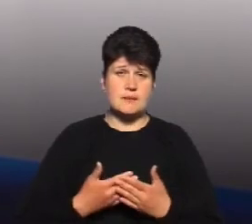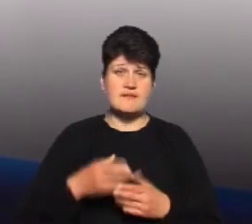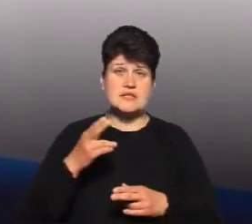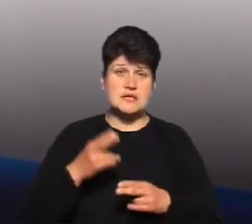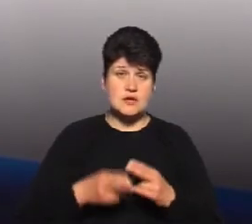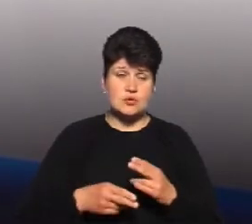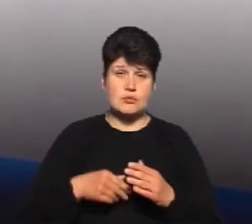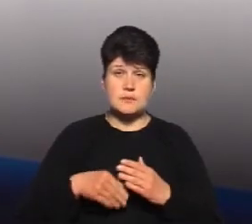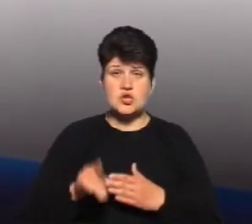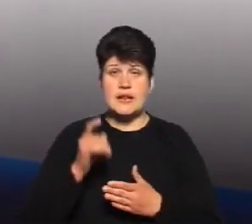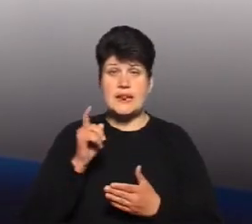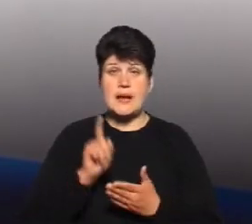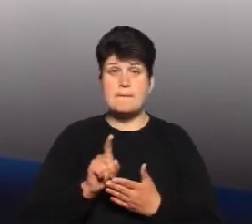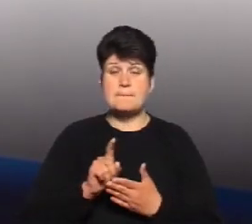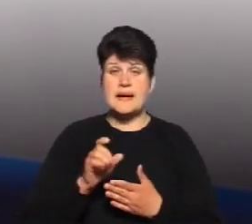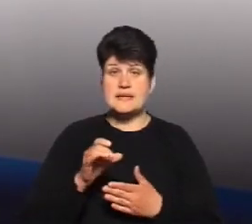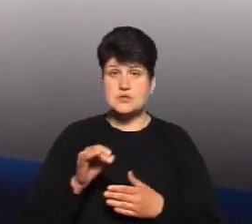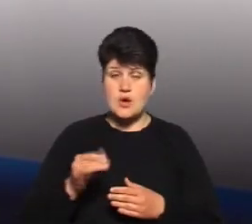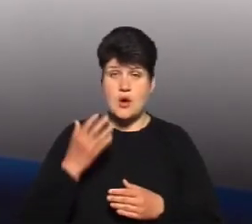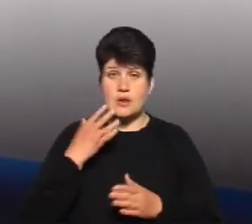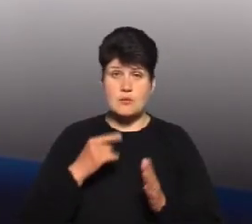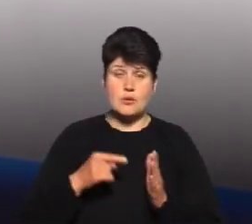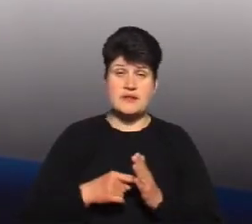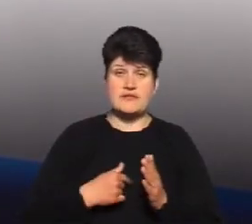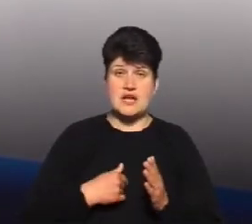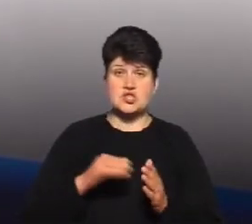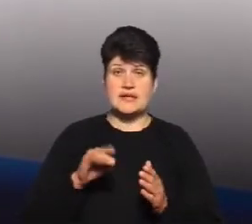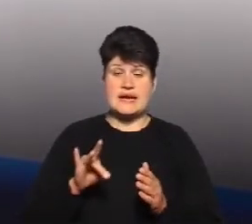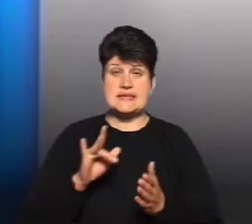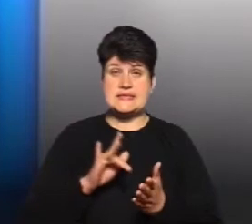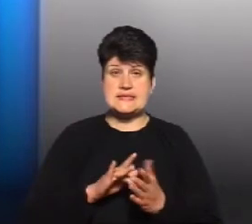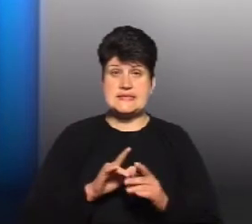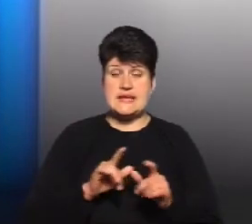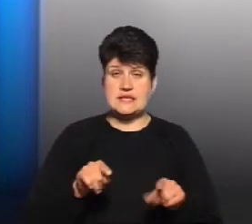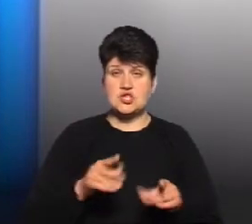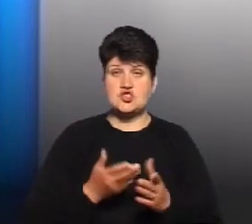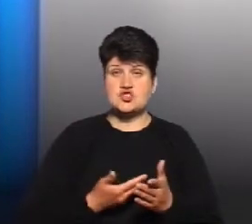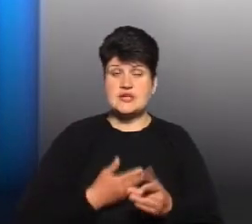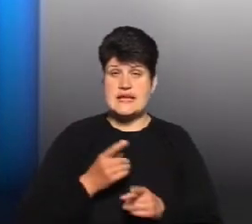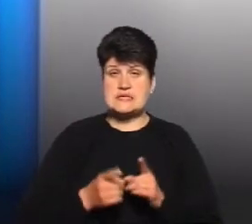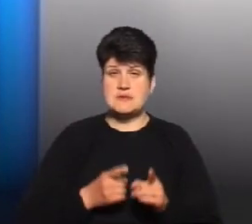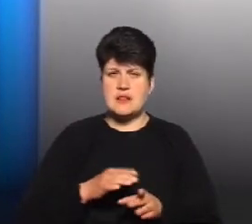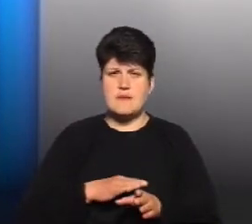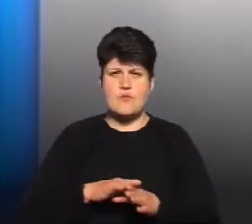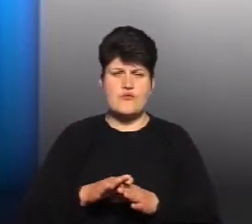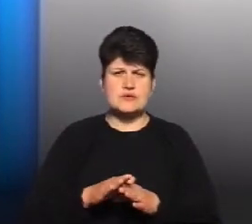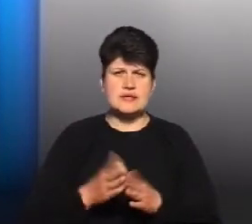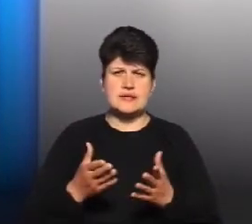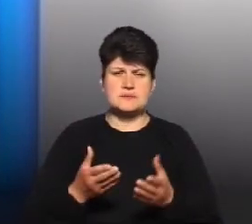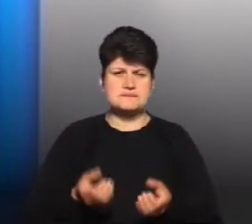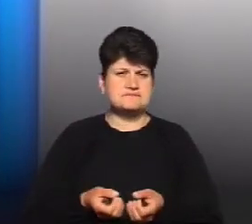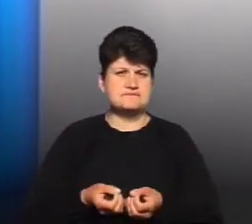пенсію. Коли потрапляють безпосередньо в наш терцентр, їхнє життя зовсім змінюється, воно наповнюється якимись яскравішими